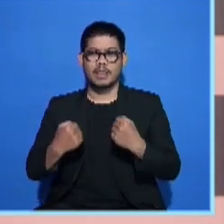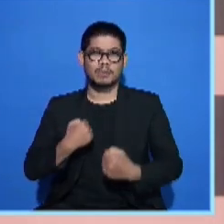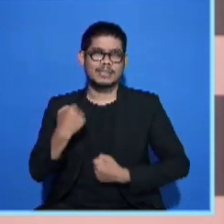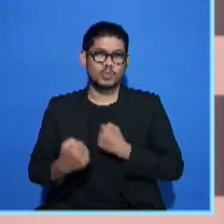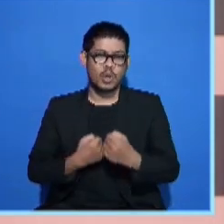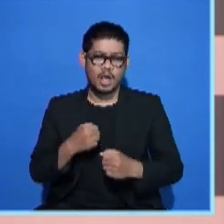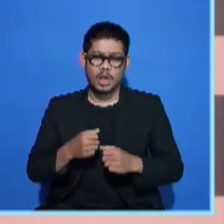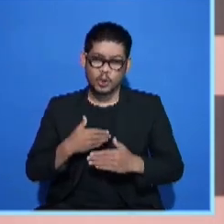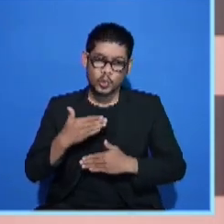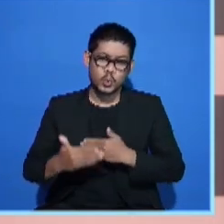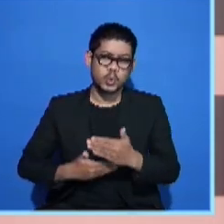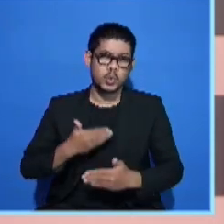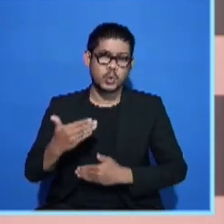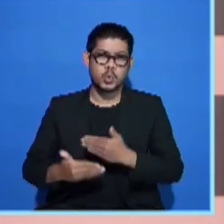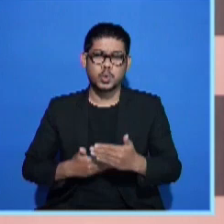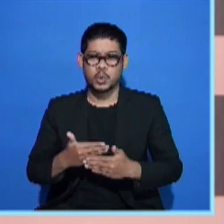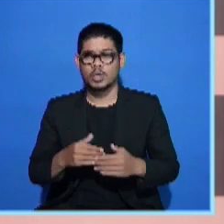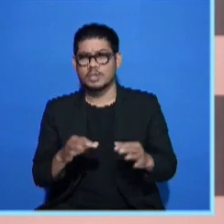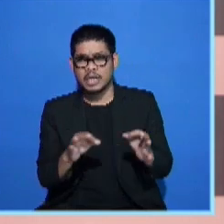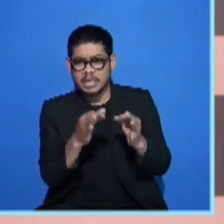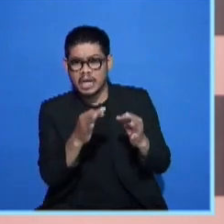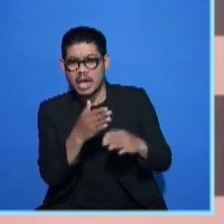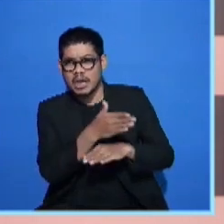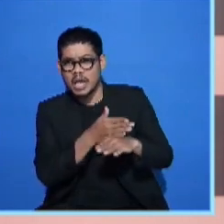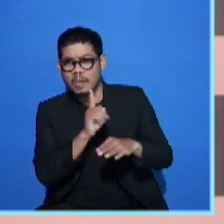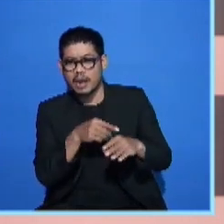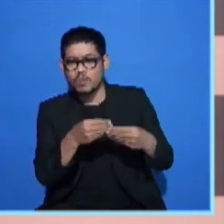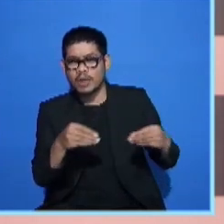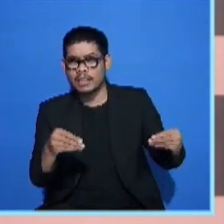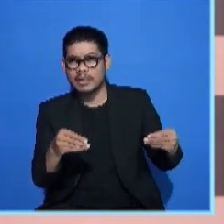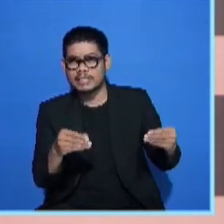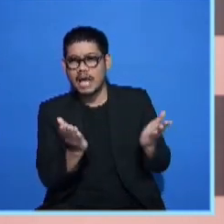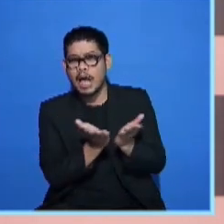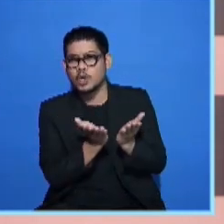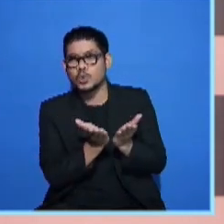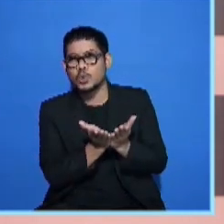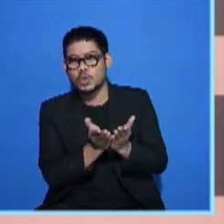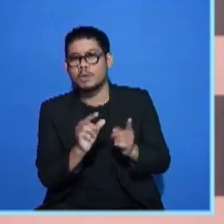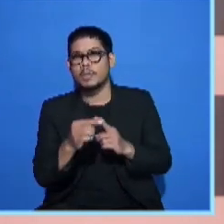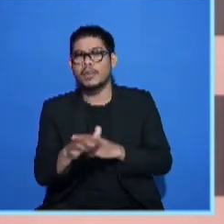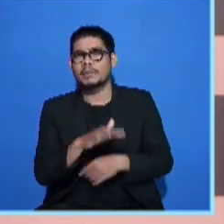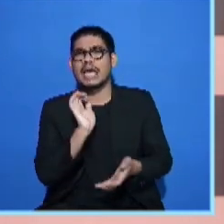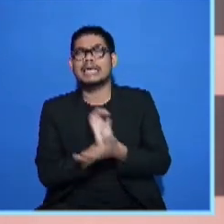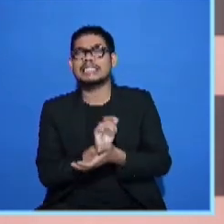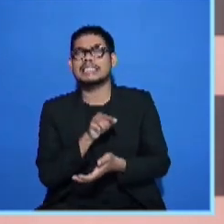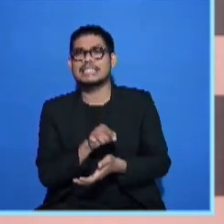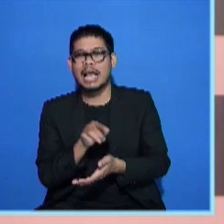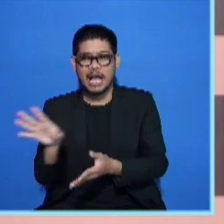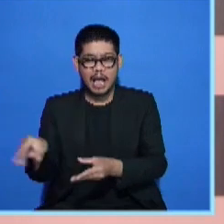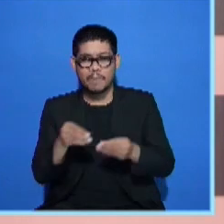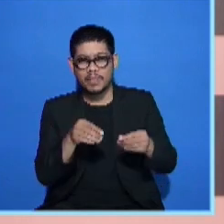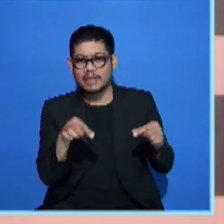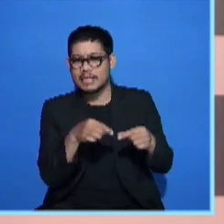aneka bentuk kerajinan hiasan kayu dengan memanfaatkan bahan limbah kayu pantai menjadi produk kerajinan dekoratif yang bernilai